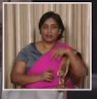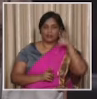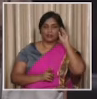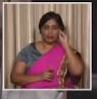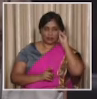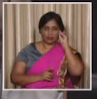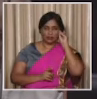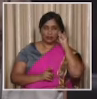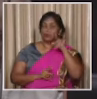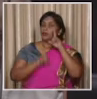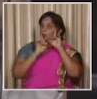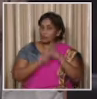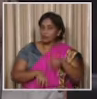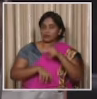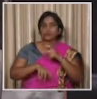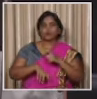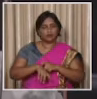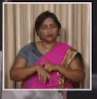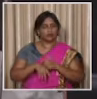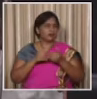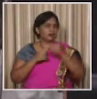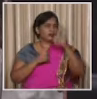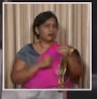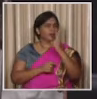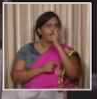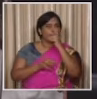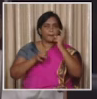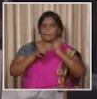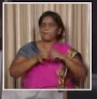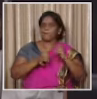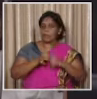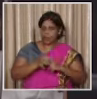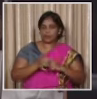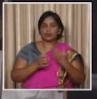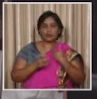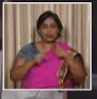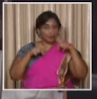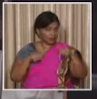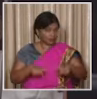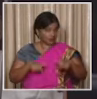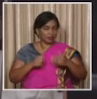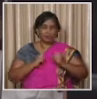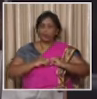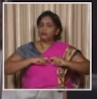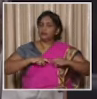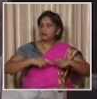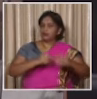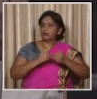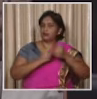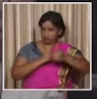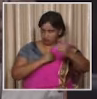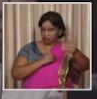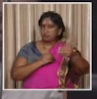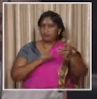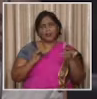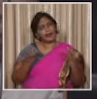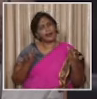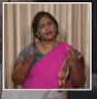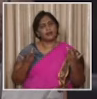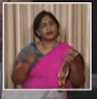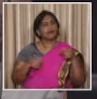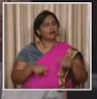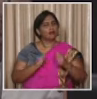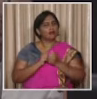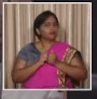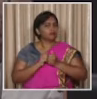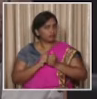වැටෙනවා. ඉතින් මේ අවස්ථාවේ අප ඉදිරියේ තියෙන එක ප්‍රශ්නයයි. අප මේ දැන් මේ යන මගේ ඉදිරියට යනවද නැද්ද? මේ